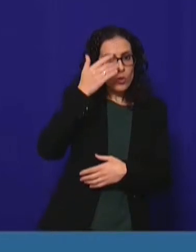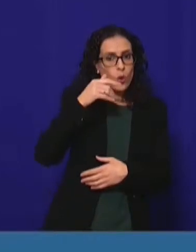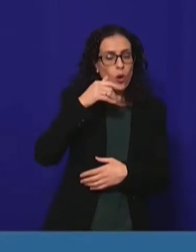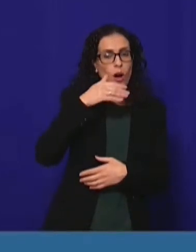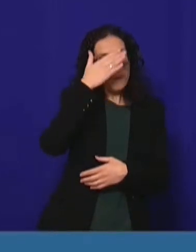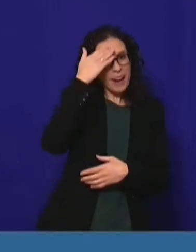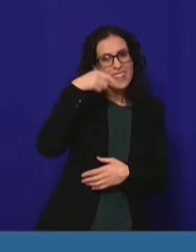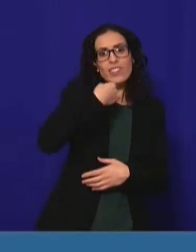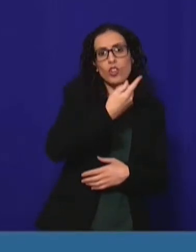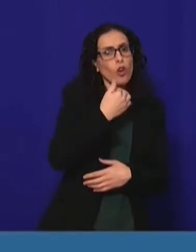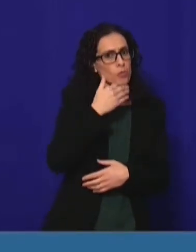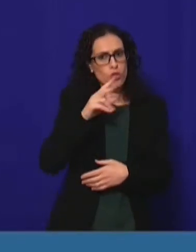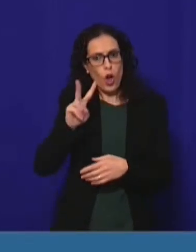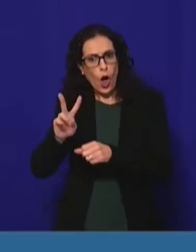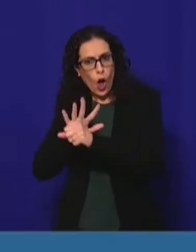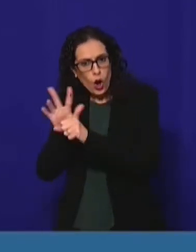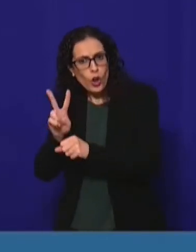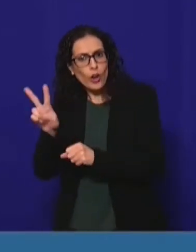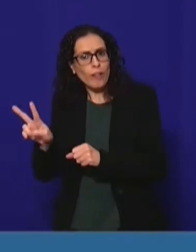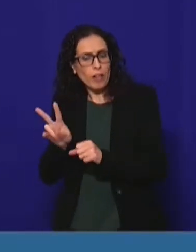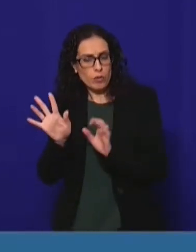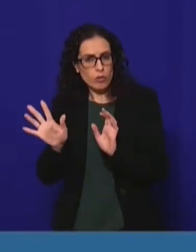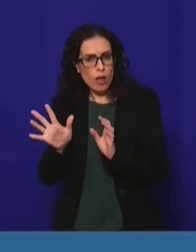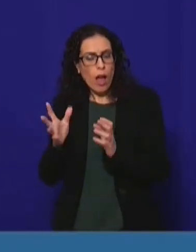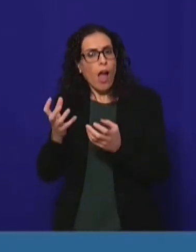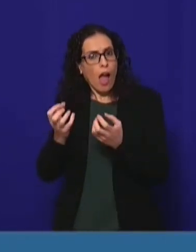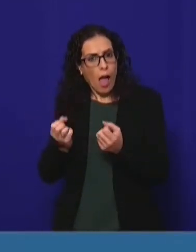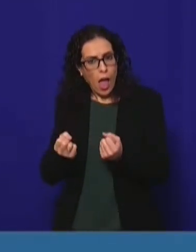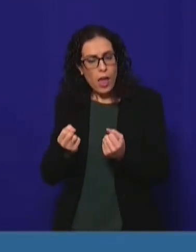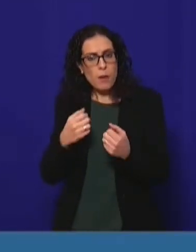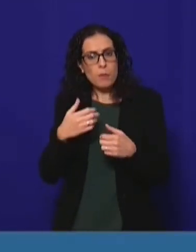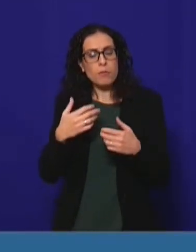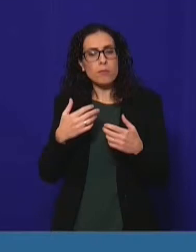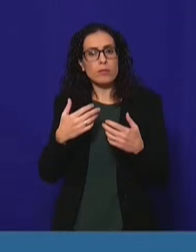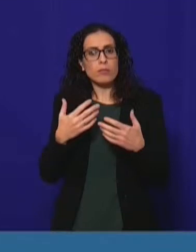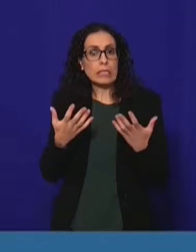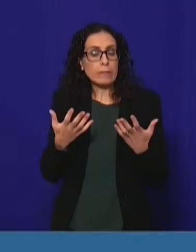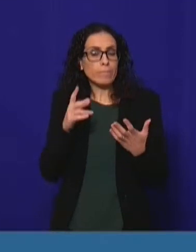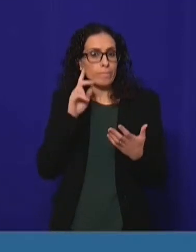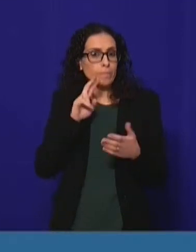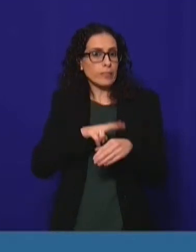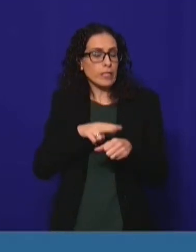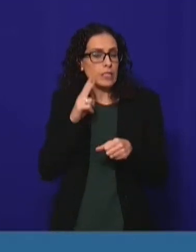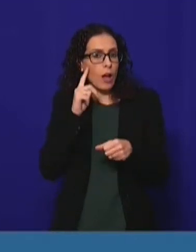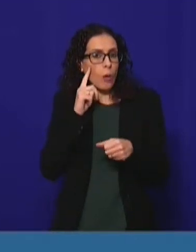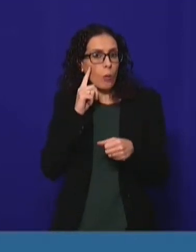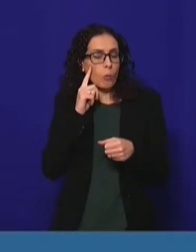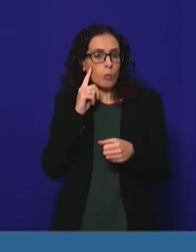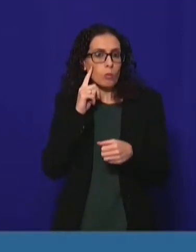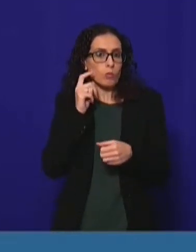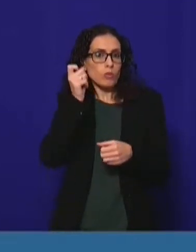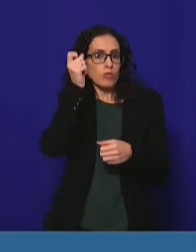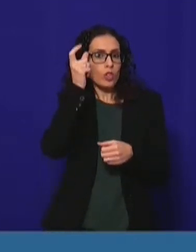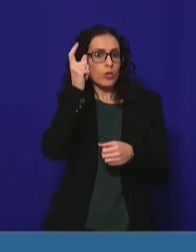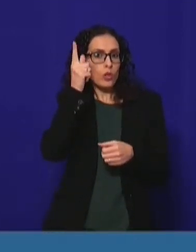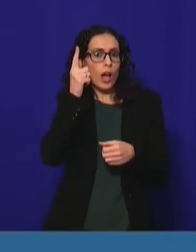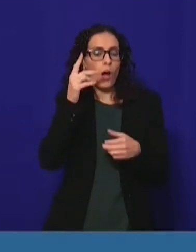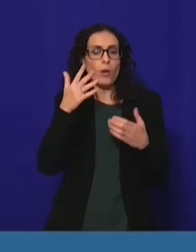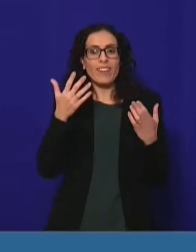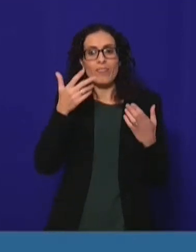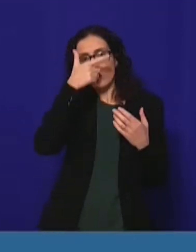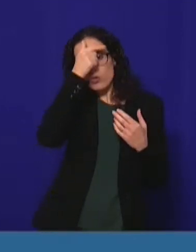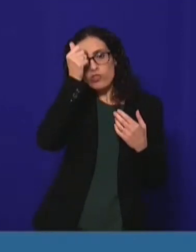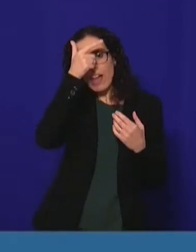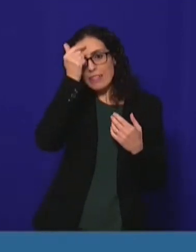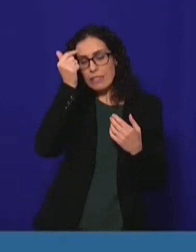forsi kif jista' jkun hemm xi proċess ta' filtering anka fir-rigward tal-swabs li